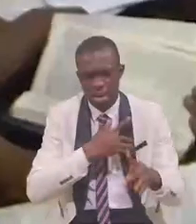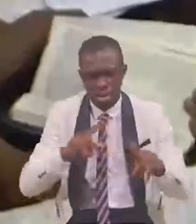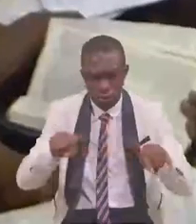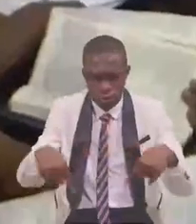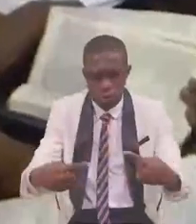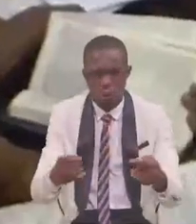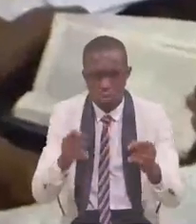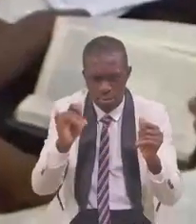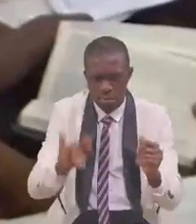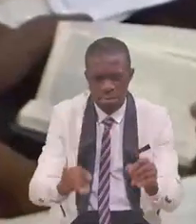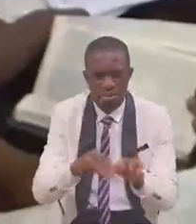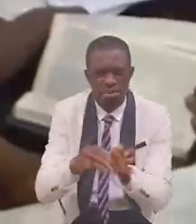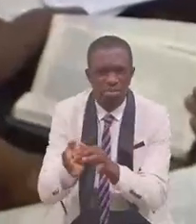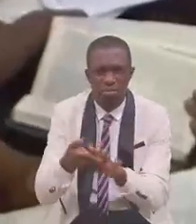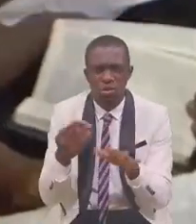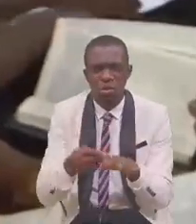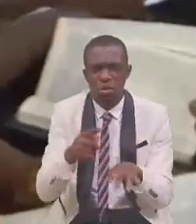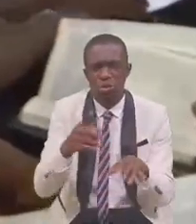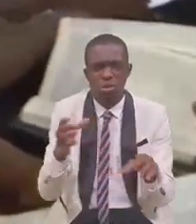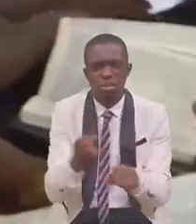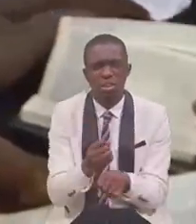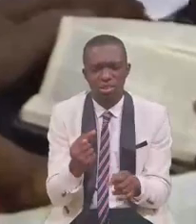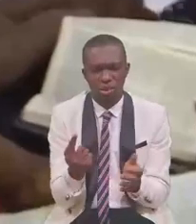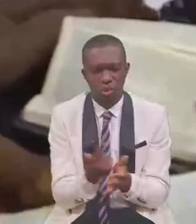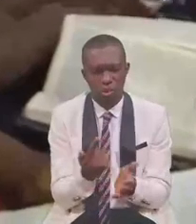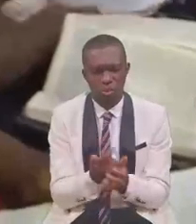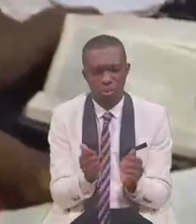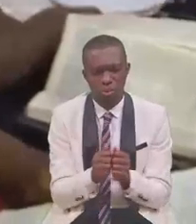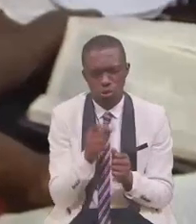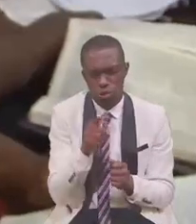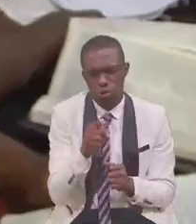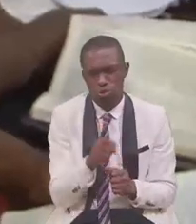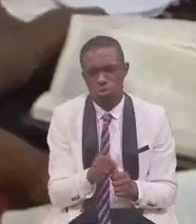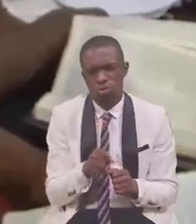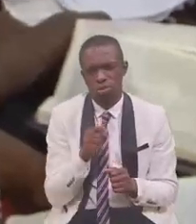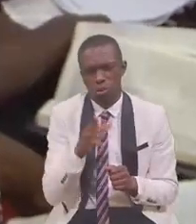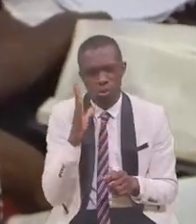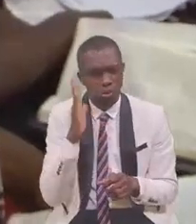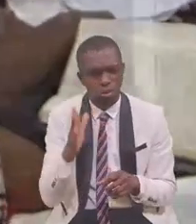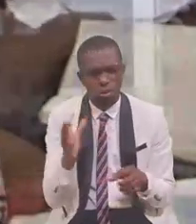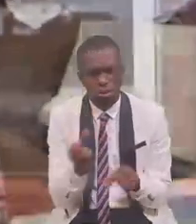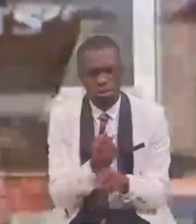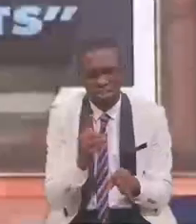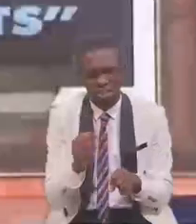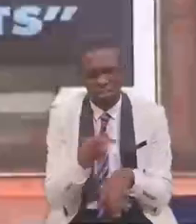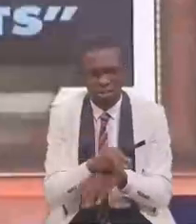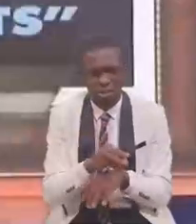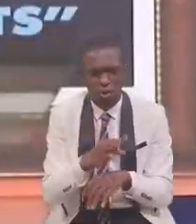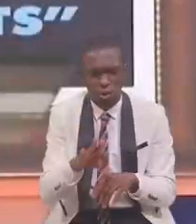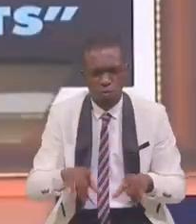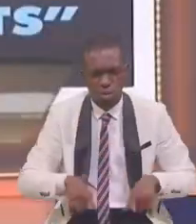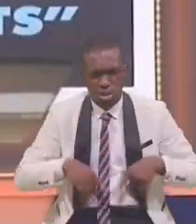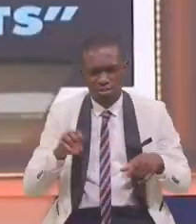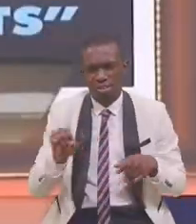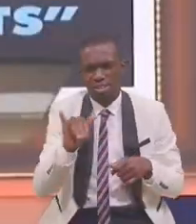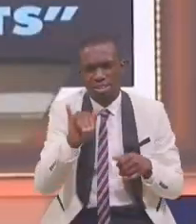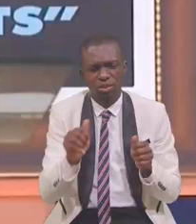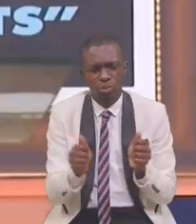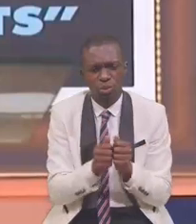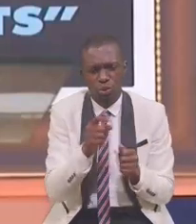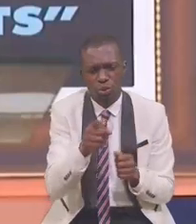partir. Vous allez prendre l'évangile avec vous, la bonne nouvelle avec vous. Vous allez prendre le message de la vie éternelle avec vous. Et les